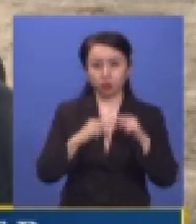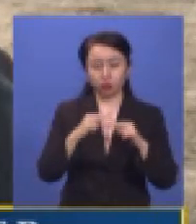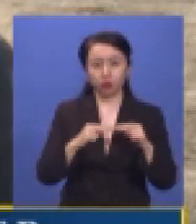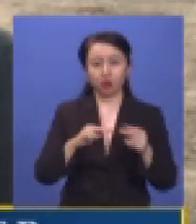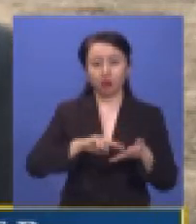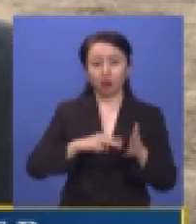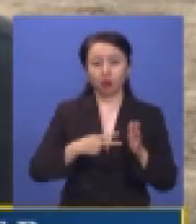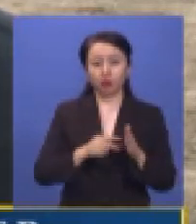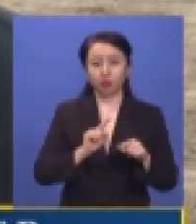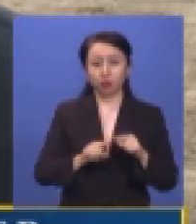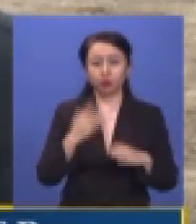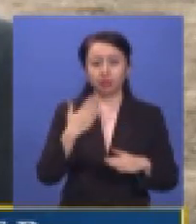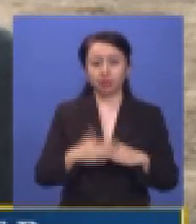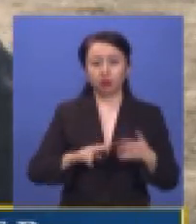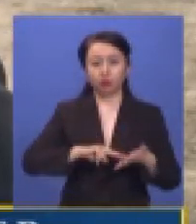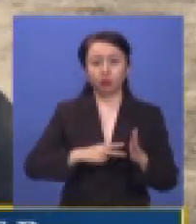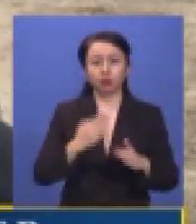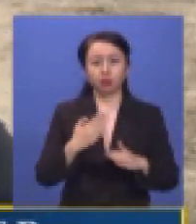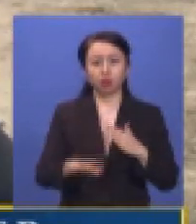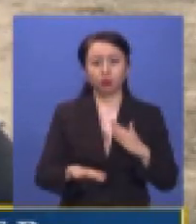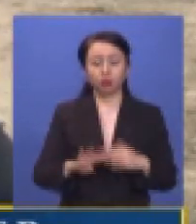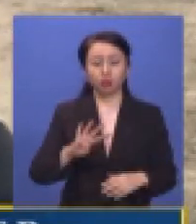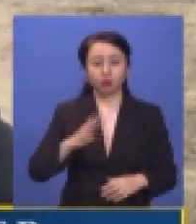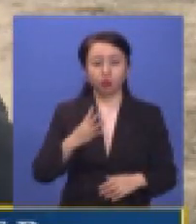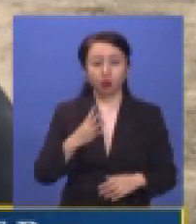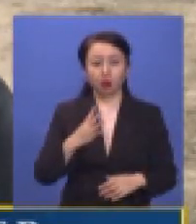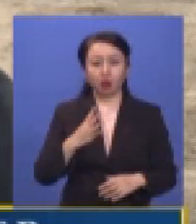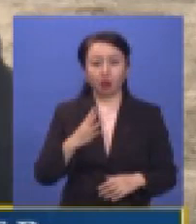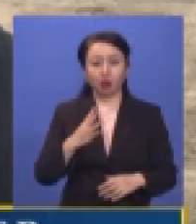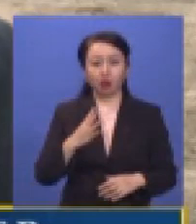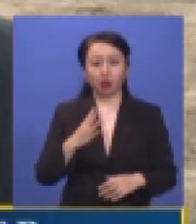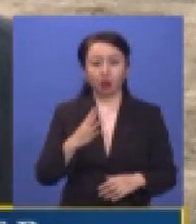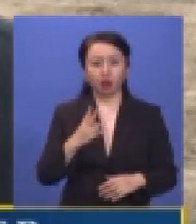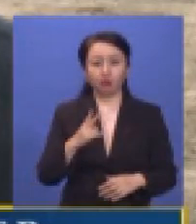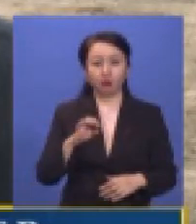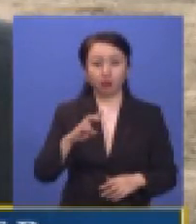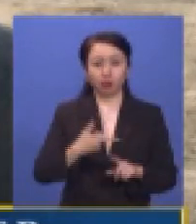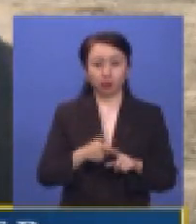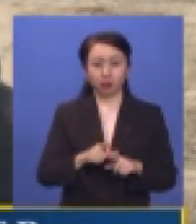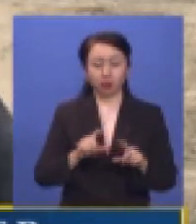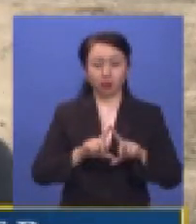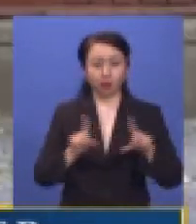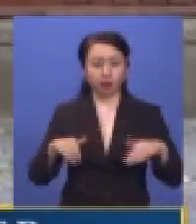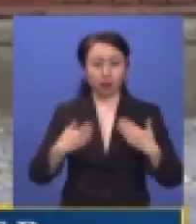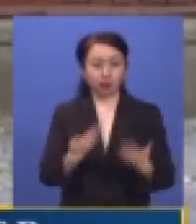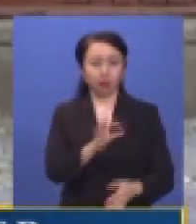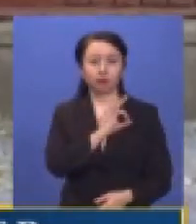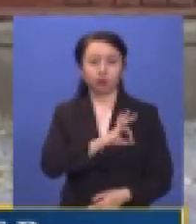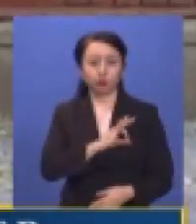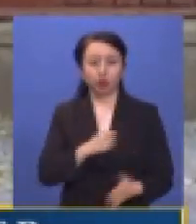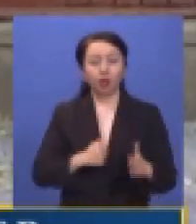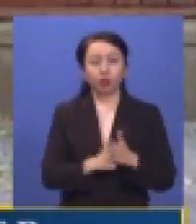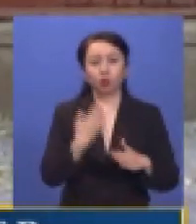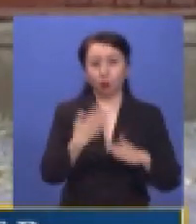планах завершить уже в четвертом квартале данный объект и сдать уже в эксплуатацию. Также до